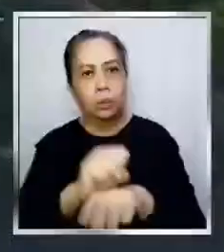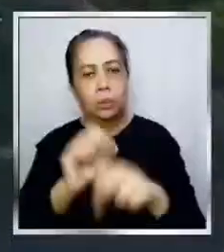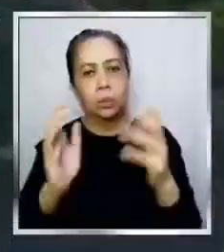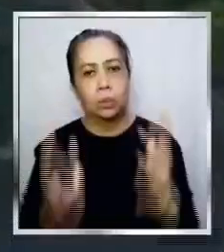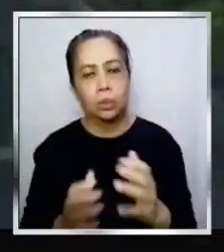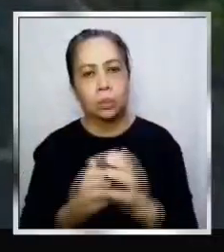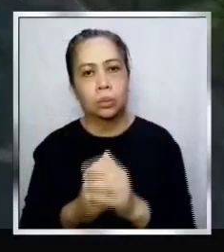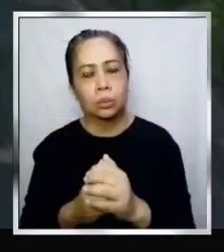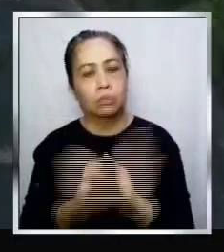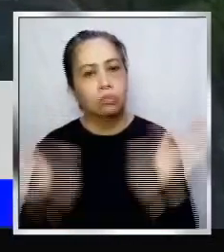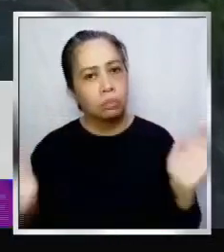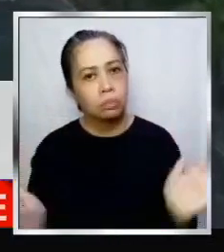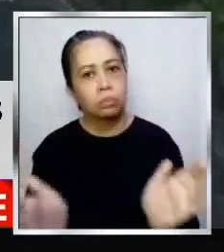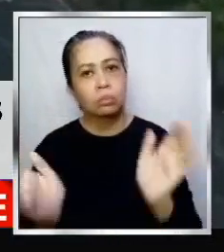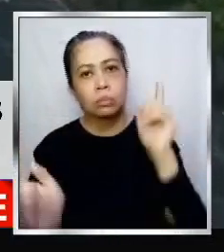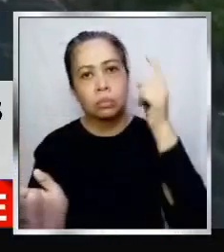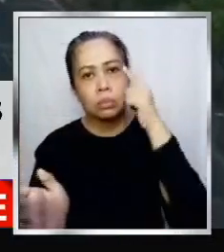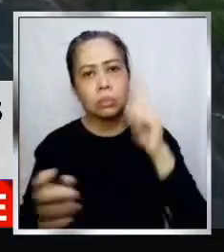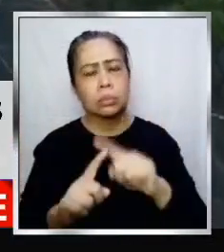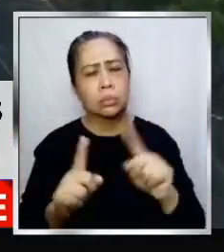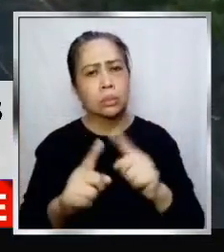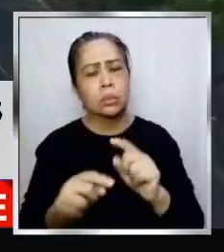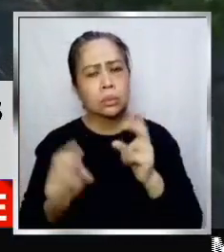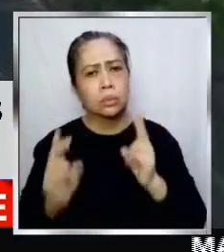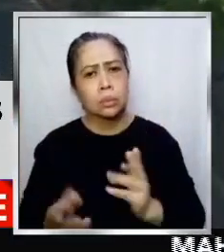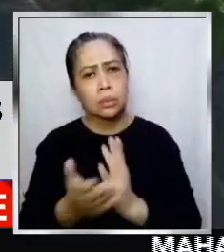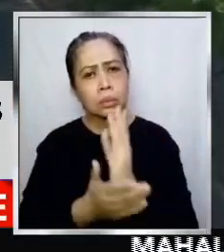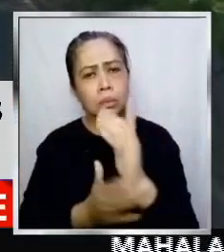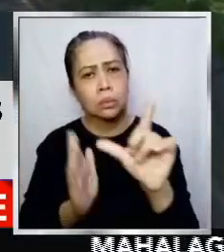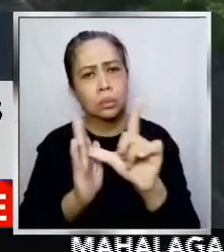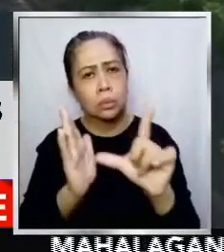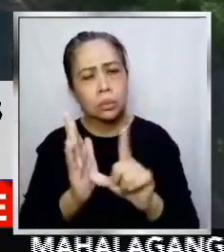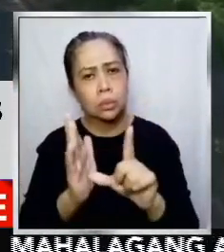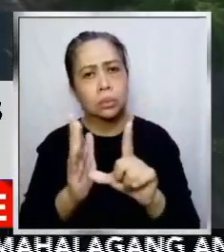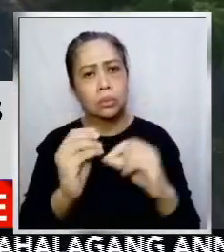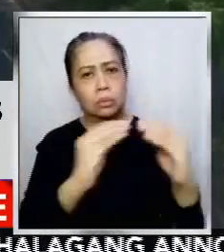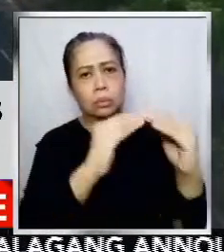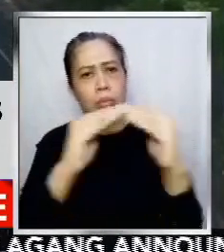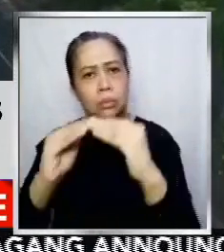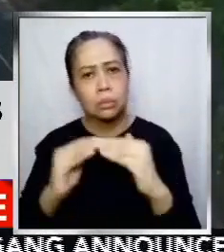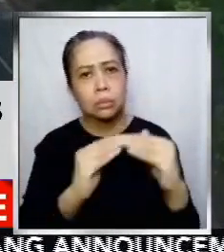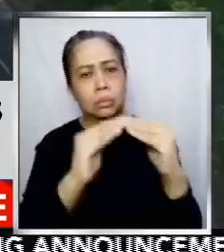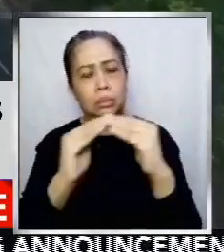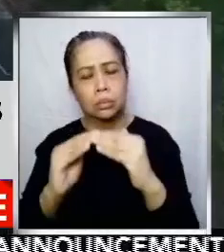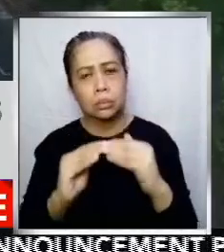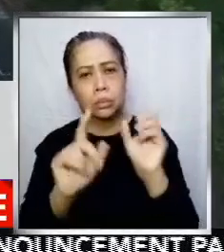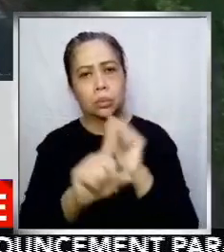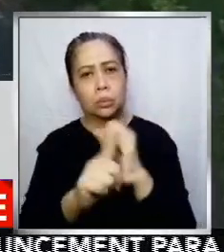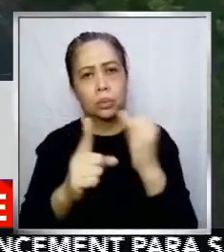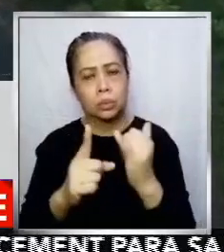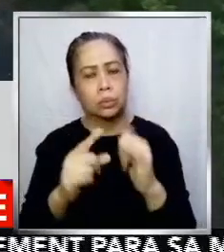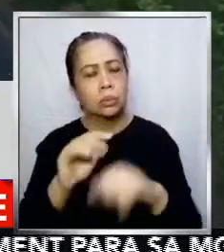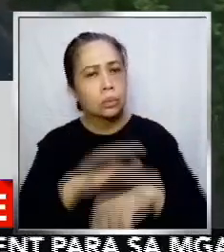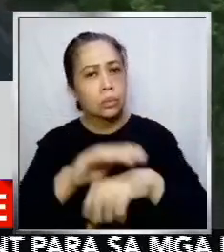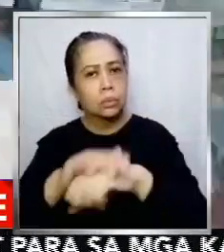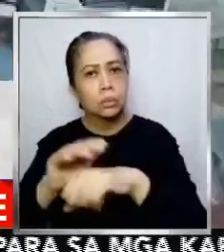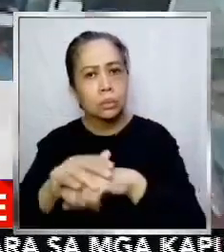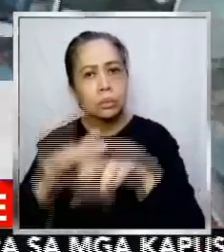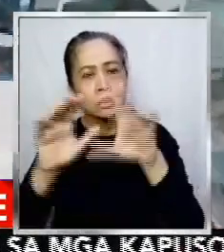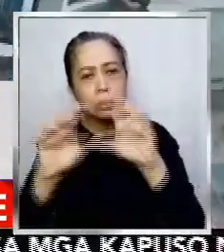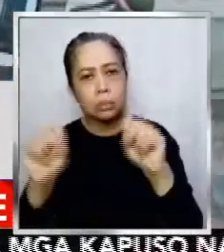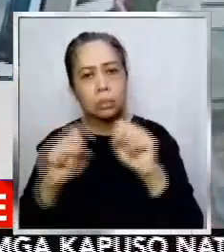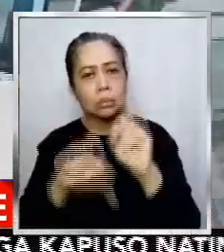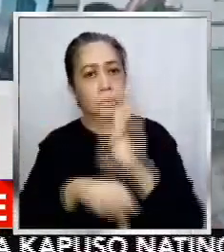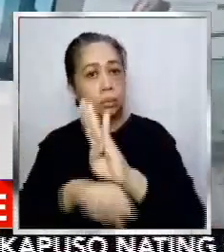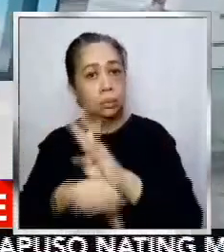Isusulong daw ng gobyerno ang mga makataong batas at pagkakapantay-pantay sa lipunan. Pinaalalahanan ng Pangulo ang business sector na